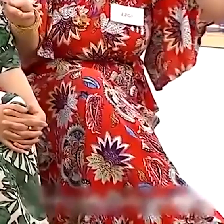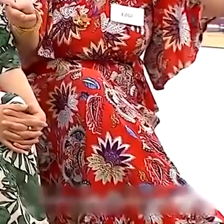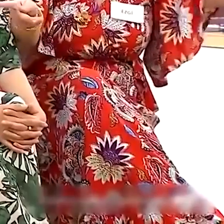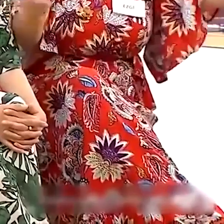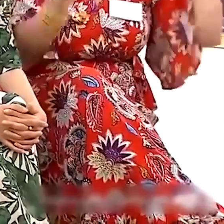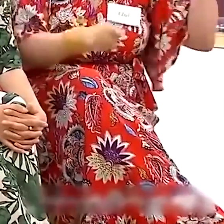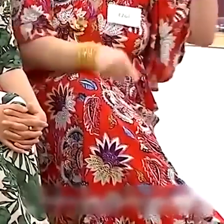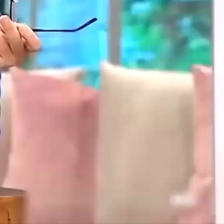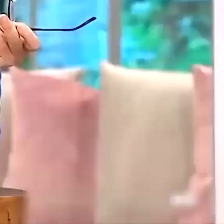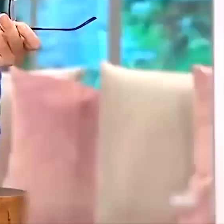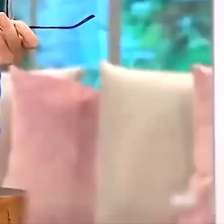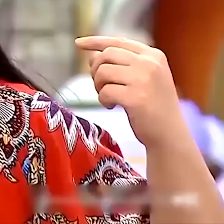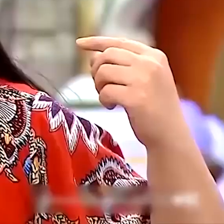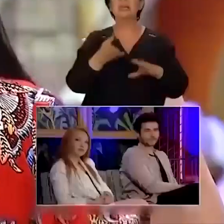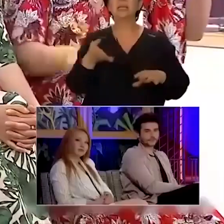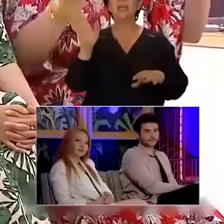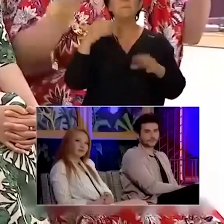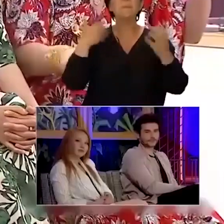o zaman